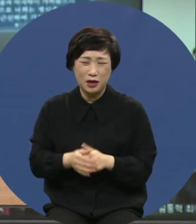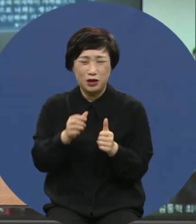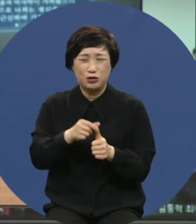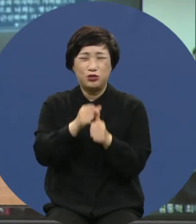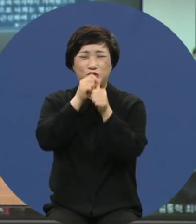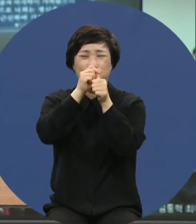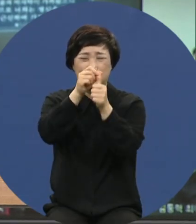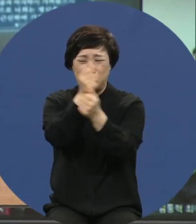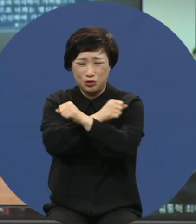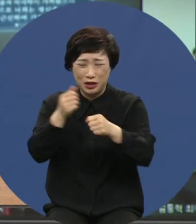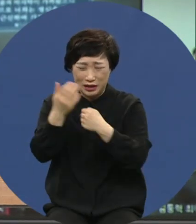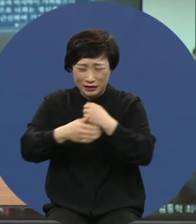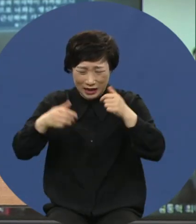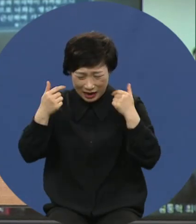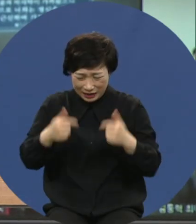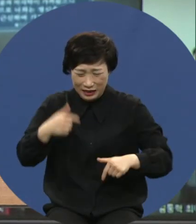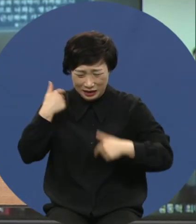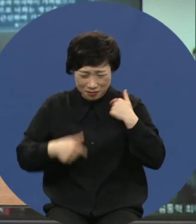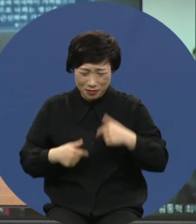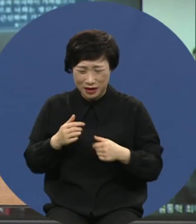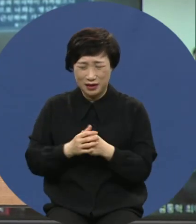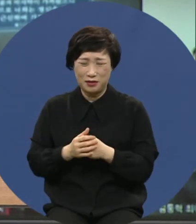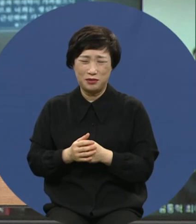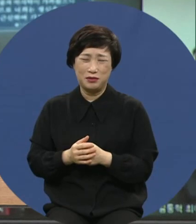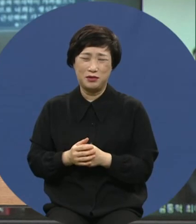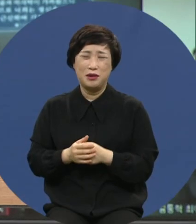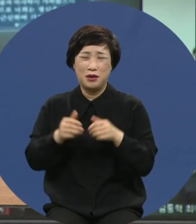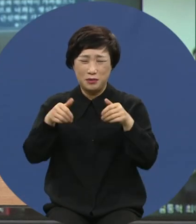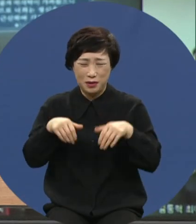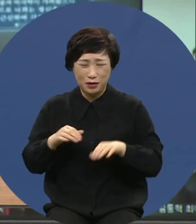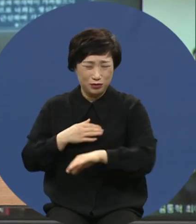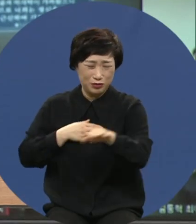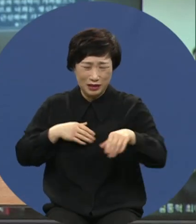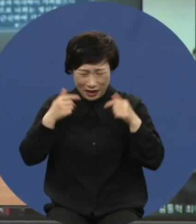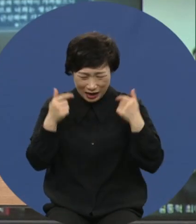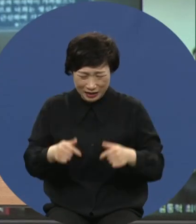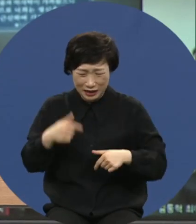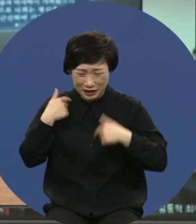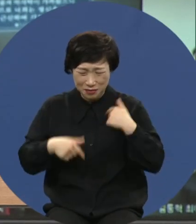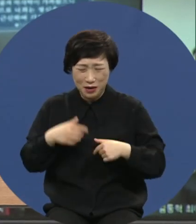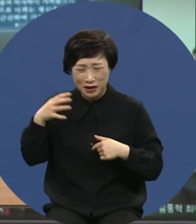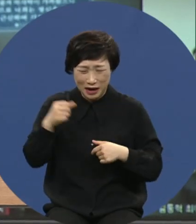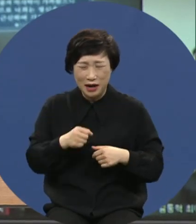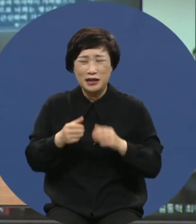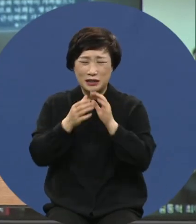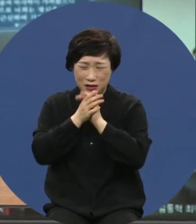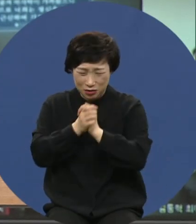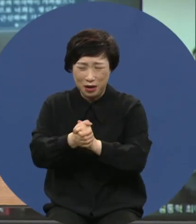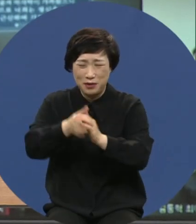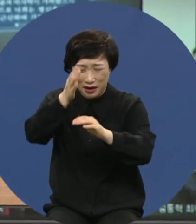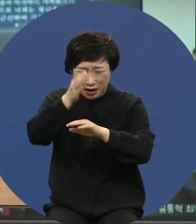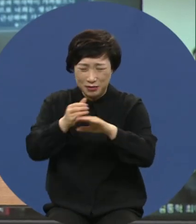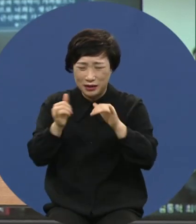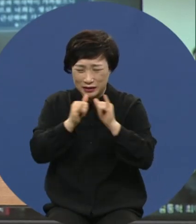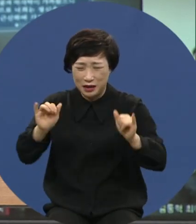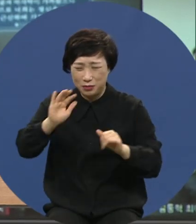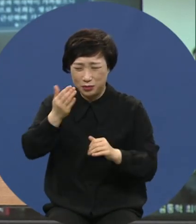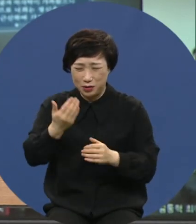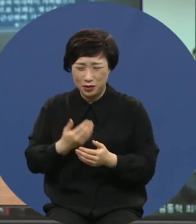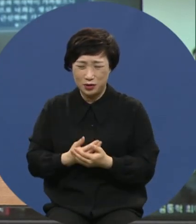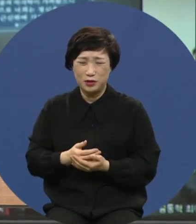구속의 은혜 항상 기뻐하라고 했으니 우리는 항상 기뻐하고 기도하며 감사하는 사람